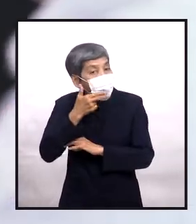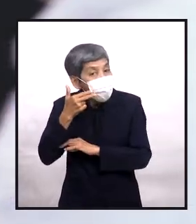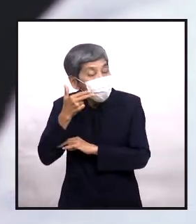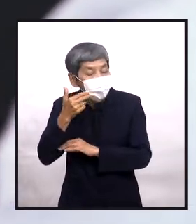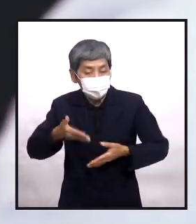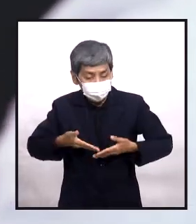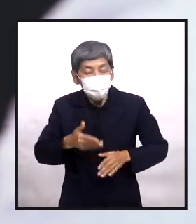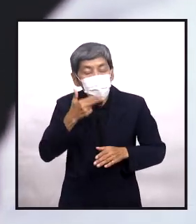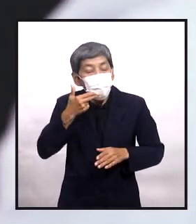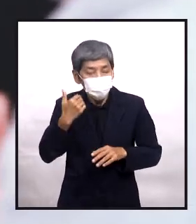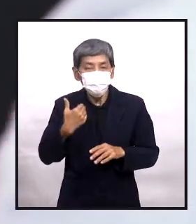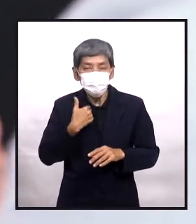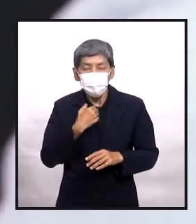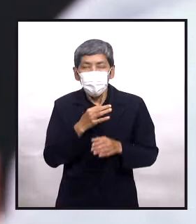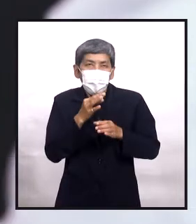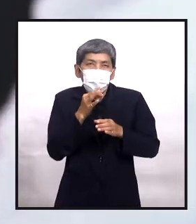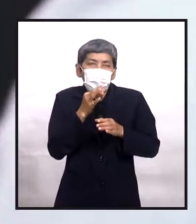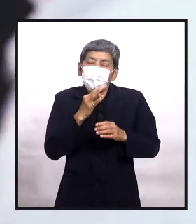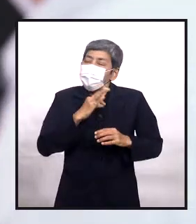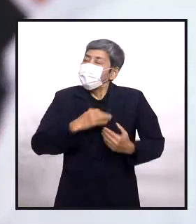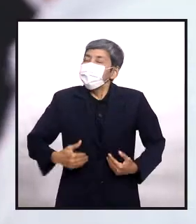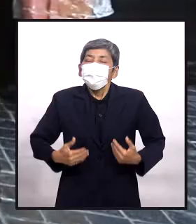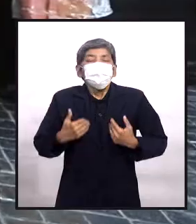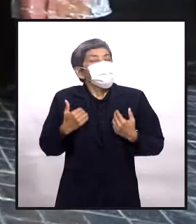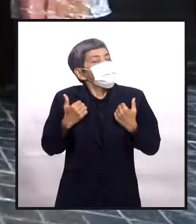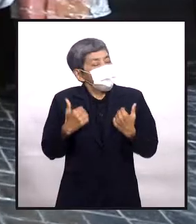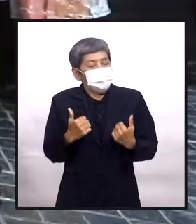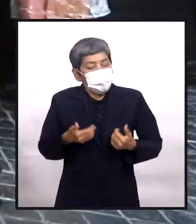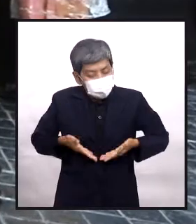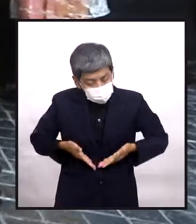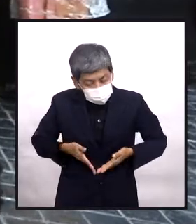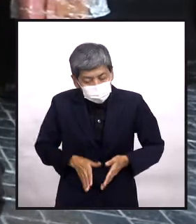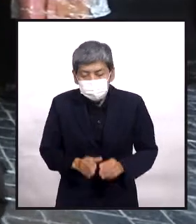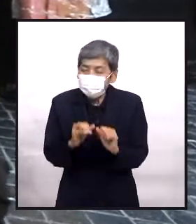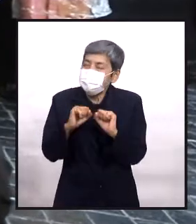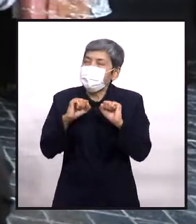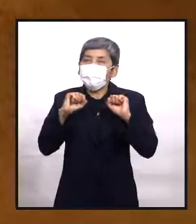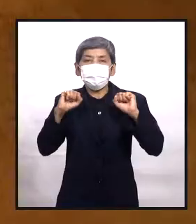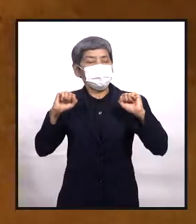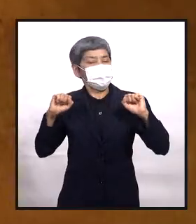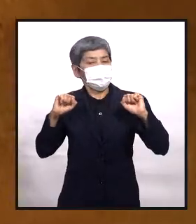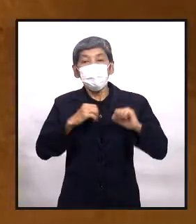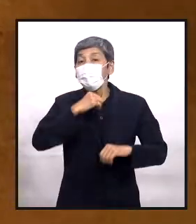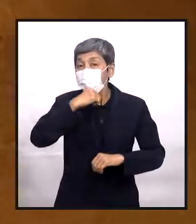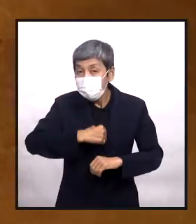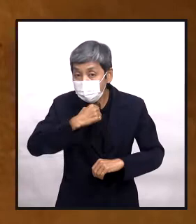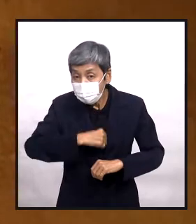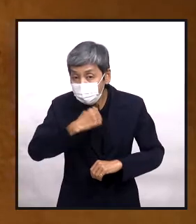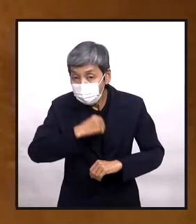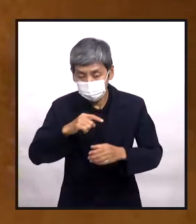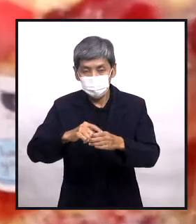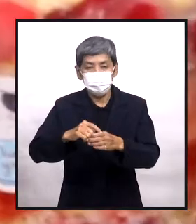ก็คือเกิดเนี่ยเป็นเรื่องของความที่คนจะรู้สึกว่ามีชีวิตชีวาได้เกิดขึ้นมาพอแก่เนี่ยก็จะเป็นโกโ